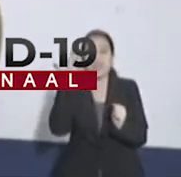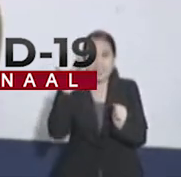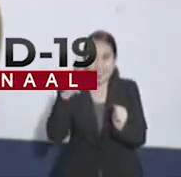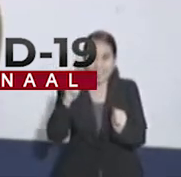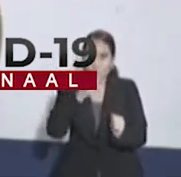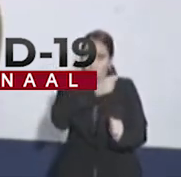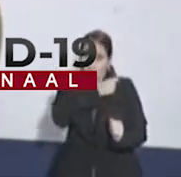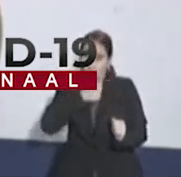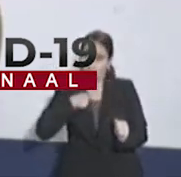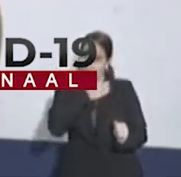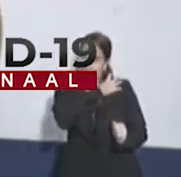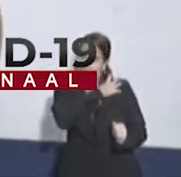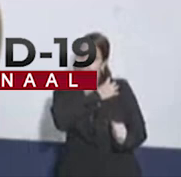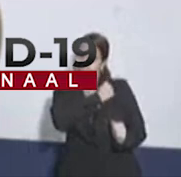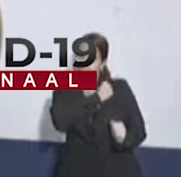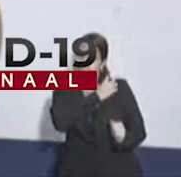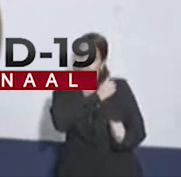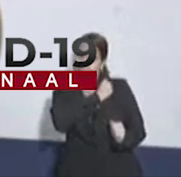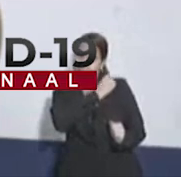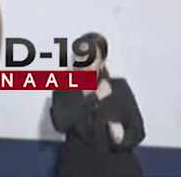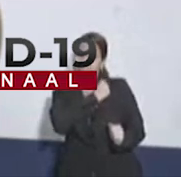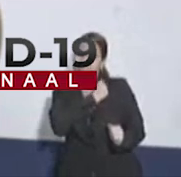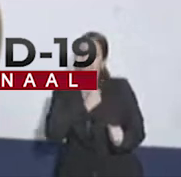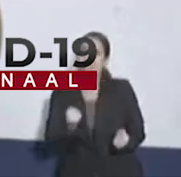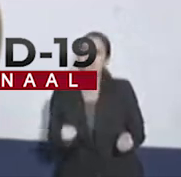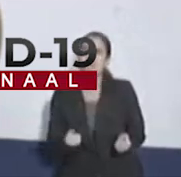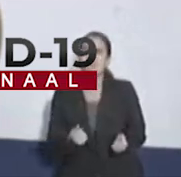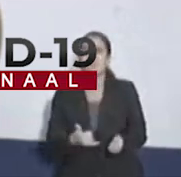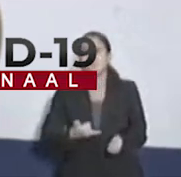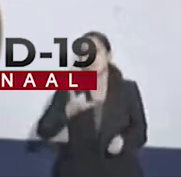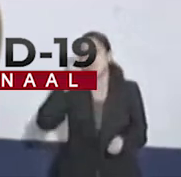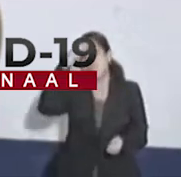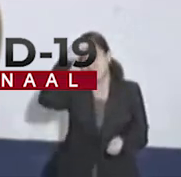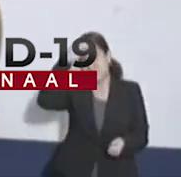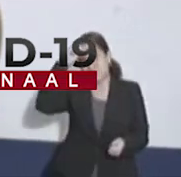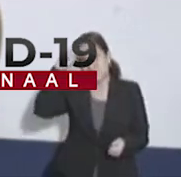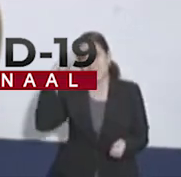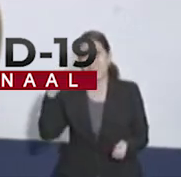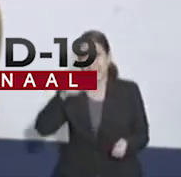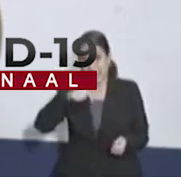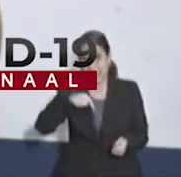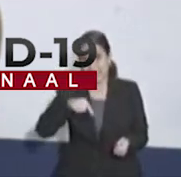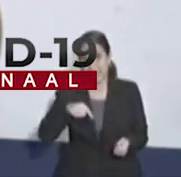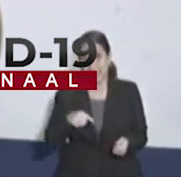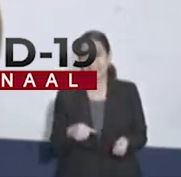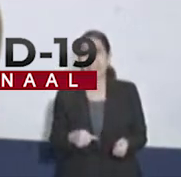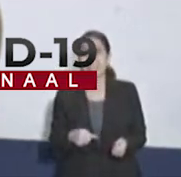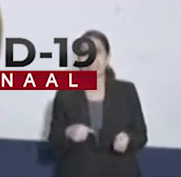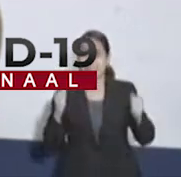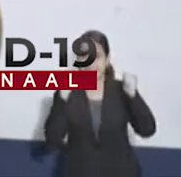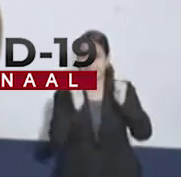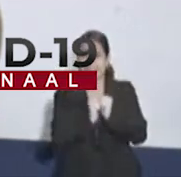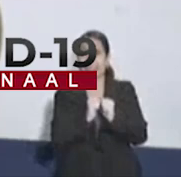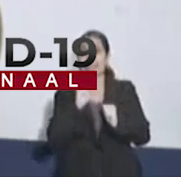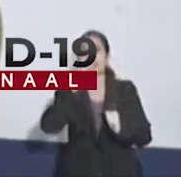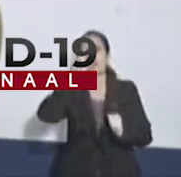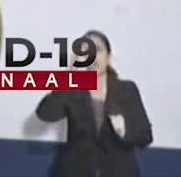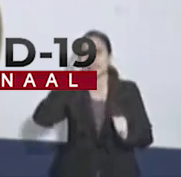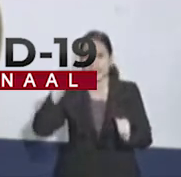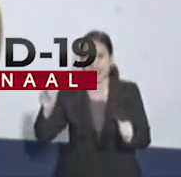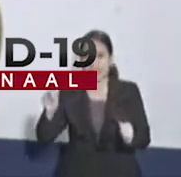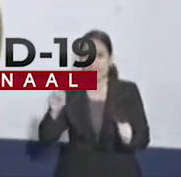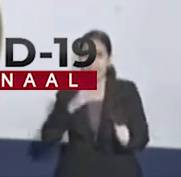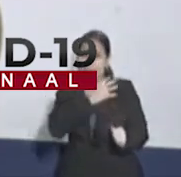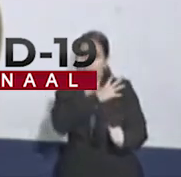hart. En met heel veel moeite zullen we dit jaar aan 80 hartoperaties toekomen. Een